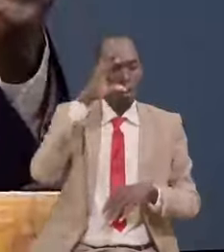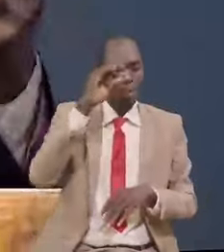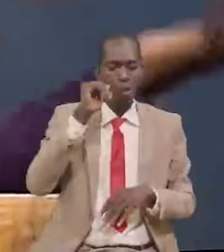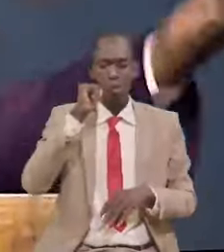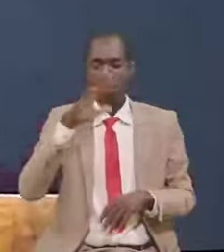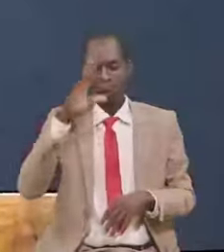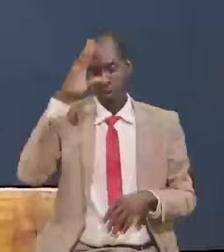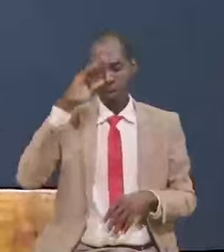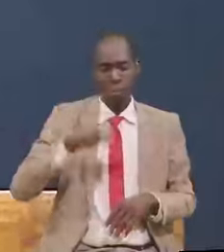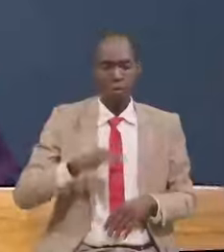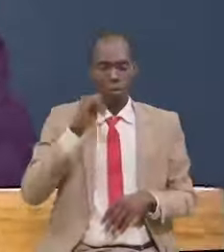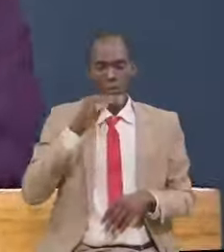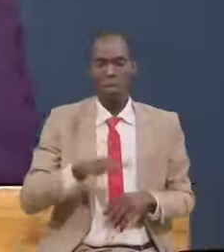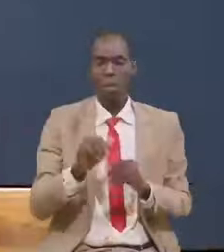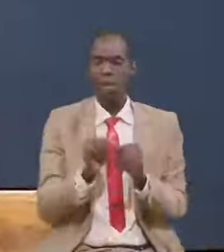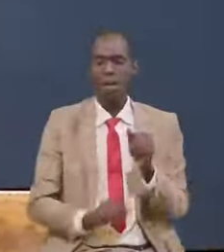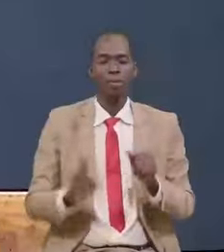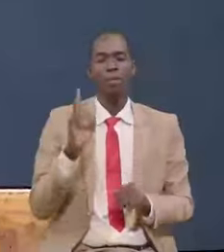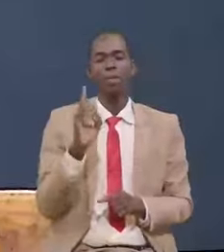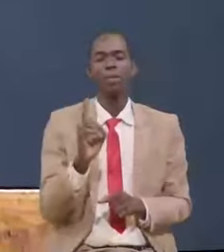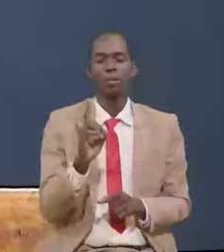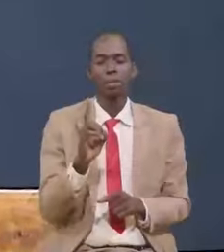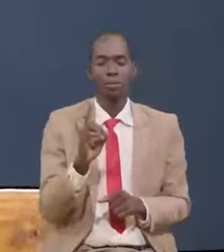Sur l'homme, la femme, les garçons et tout le monde.